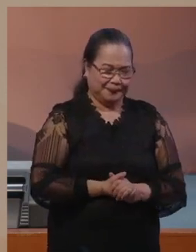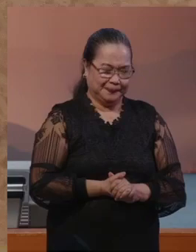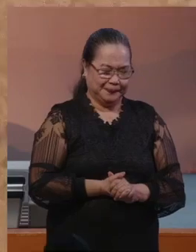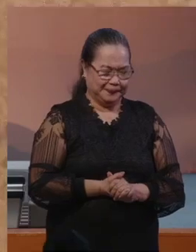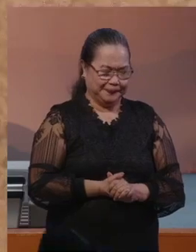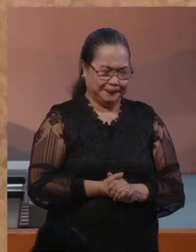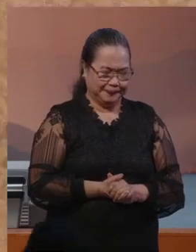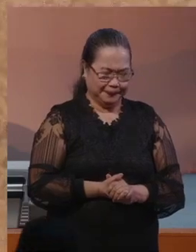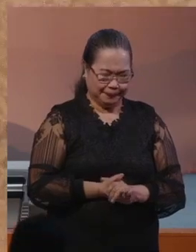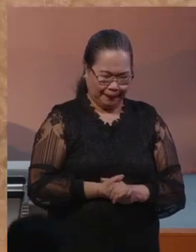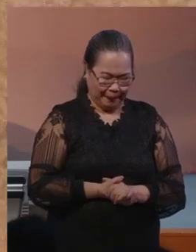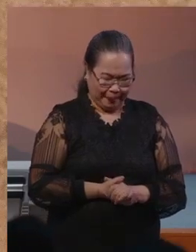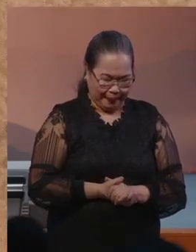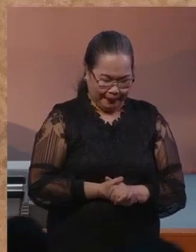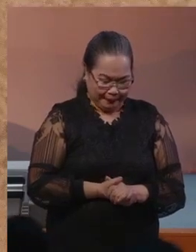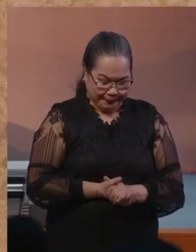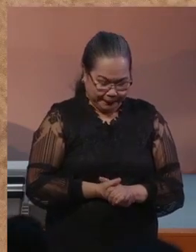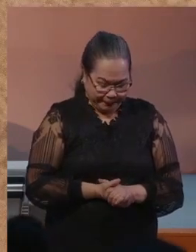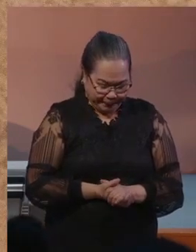benediction.